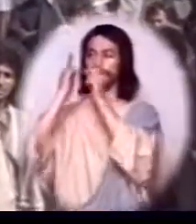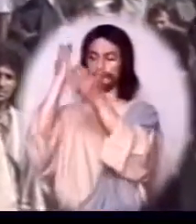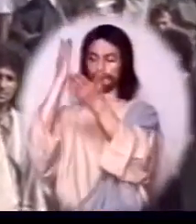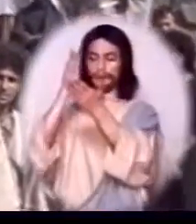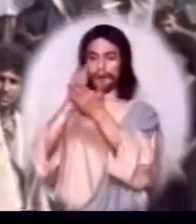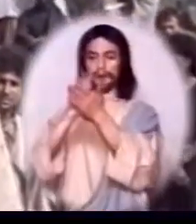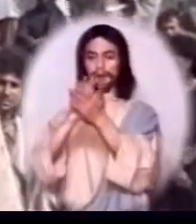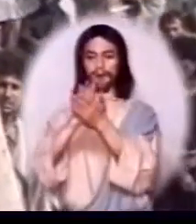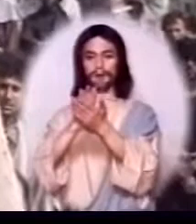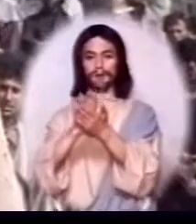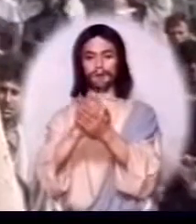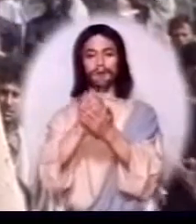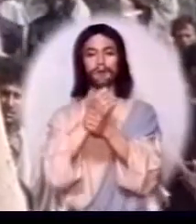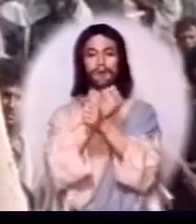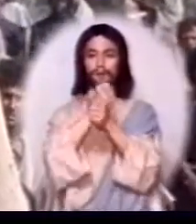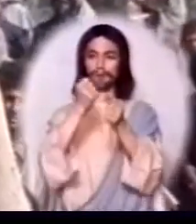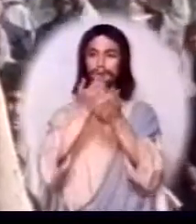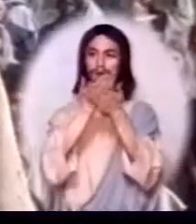정죄하지 말라.